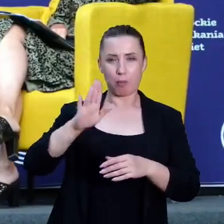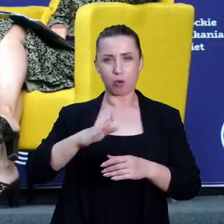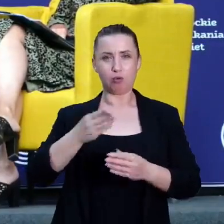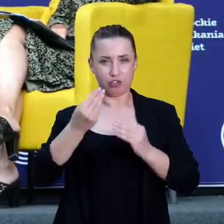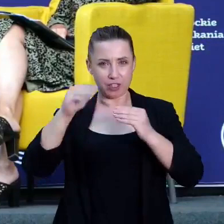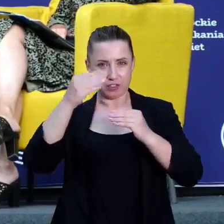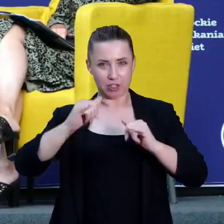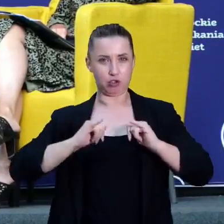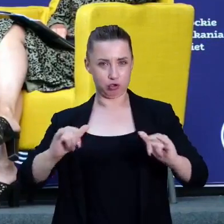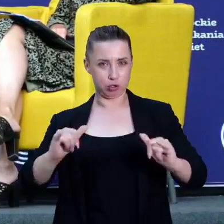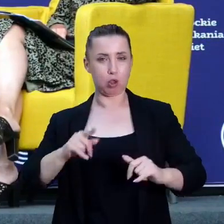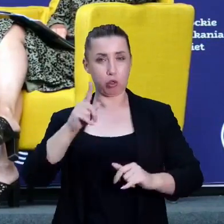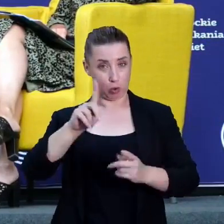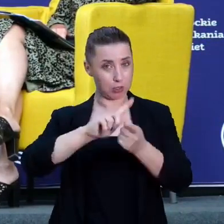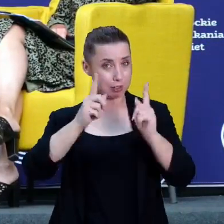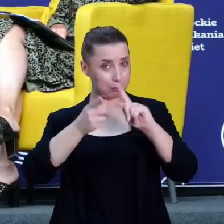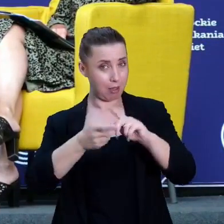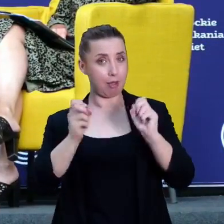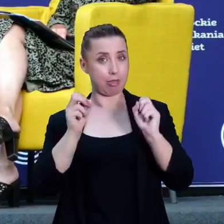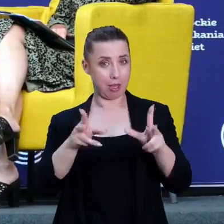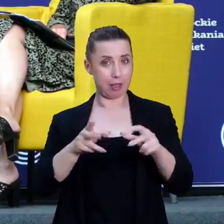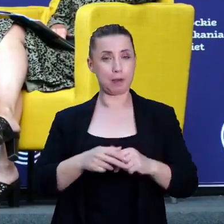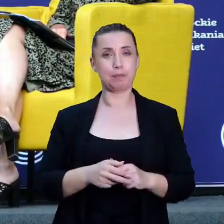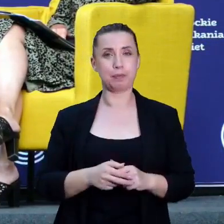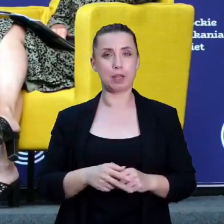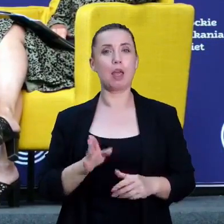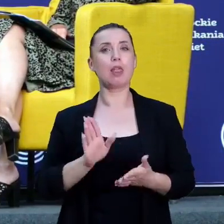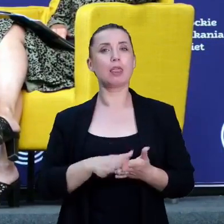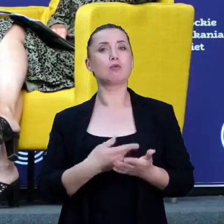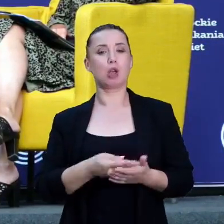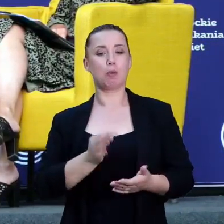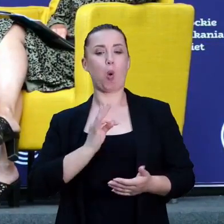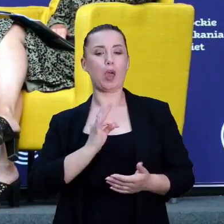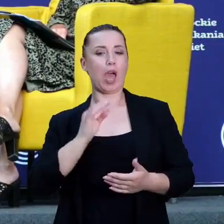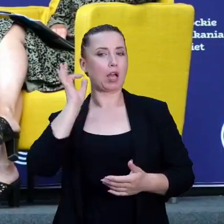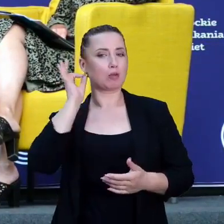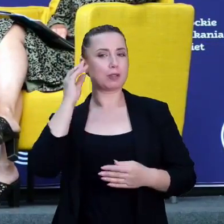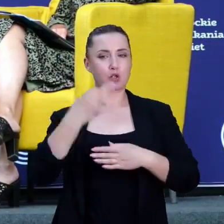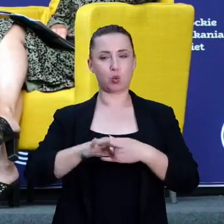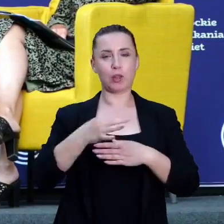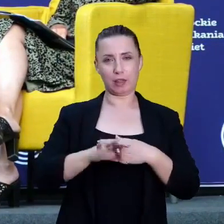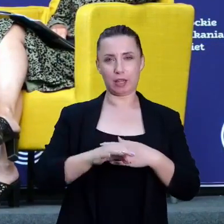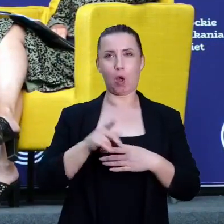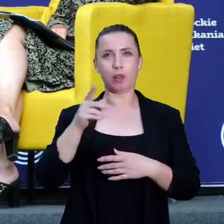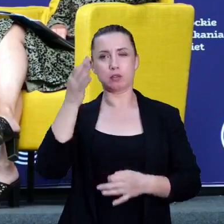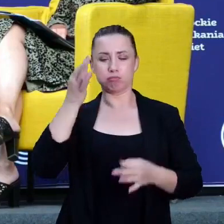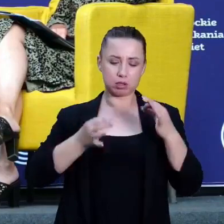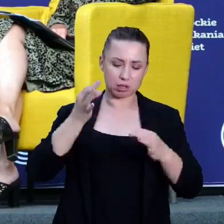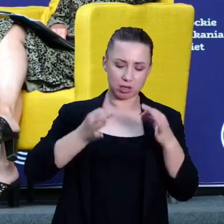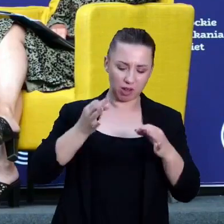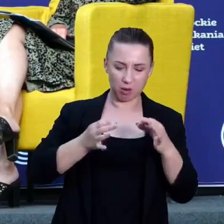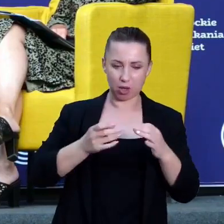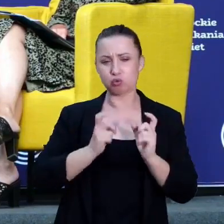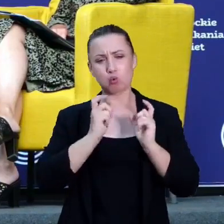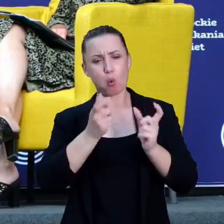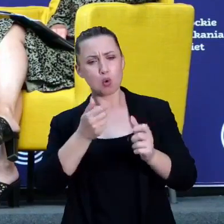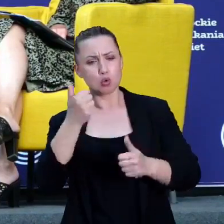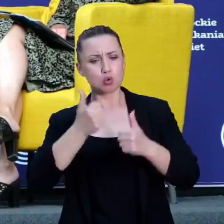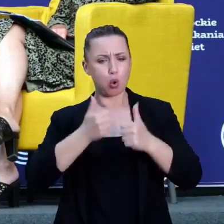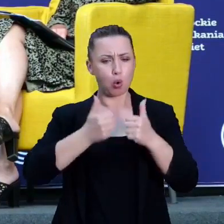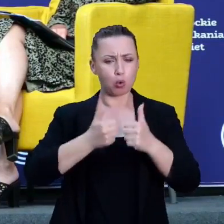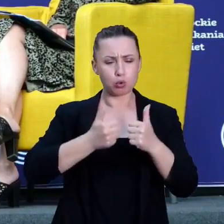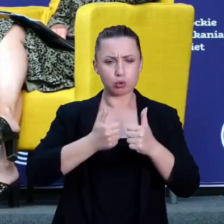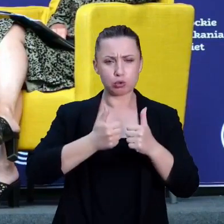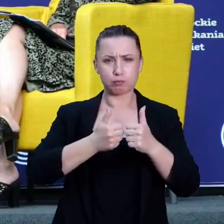na szczęście. Widzę, że po prostu nawet moja studentka niedawno miała taki dylemat, czy się zgłosić na konkurs na taki